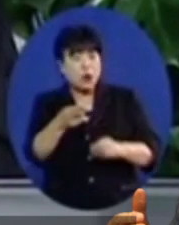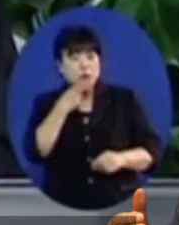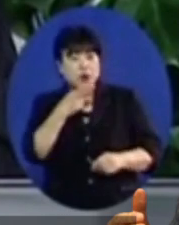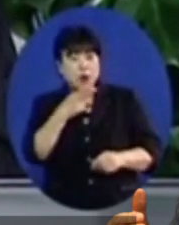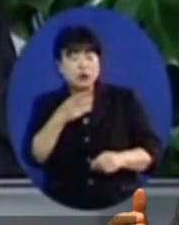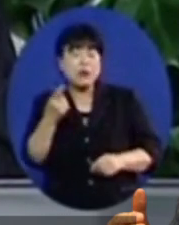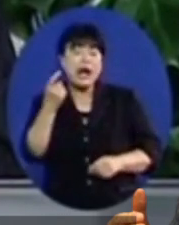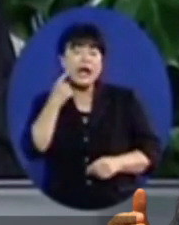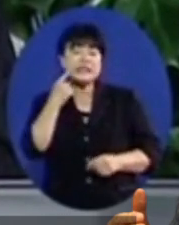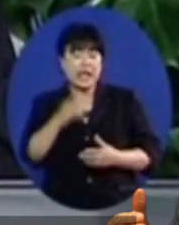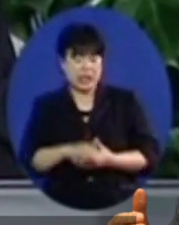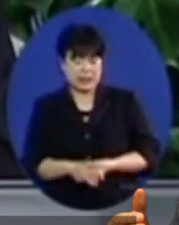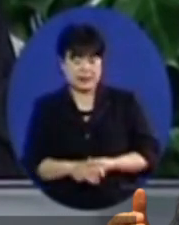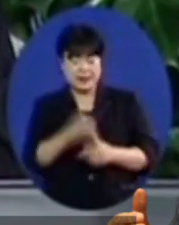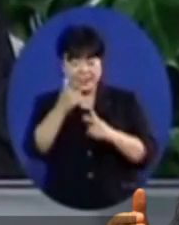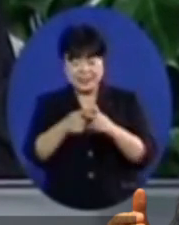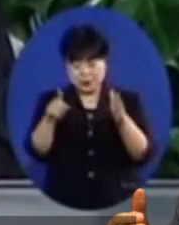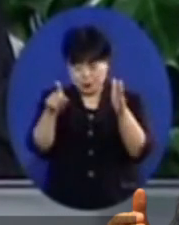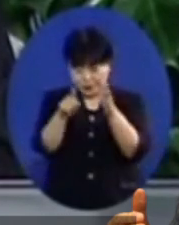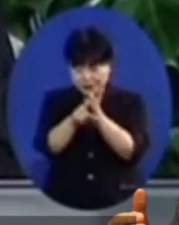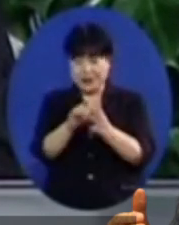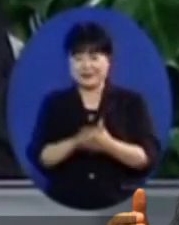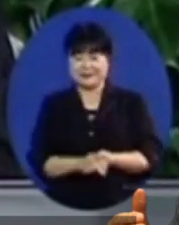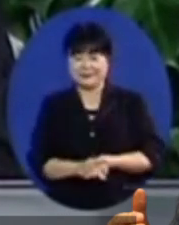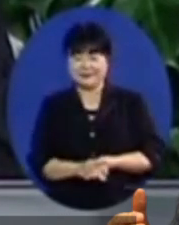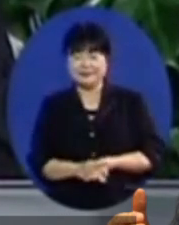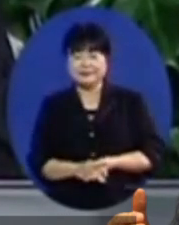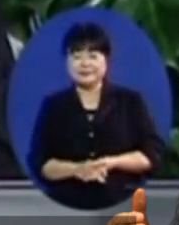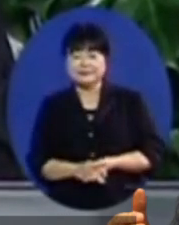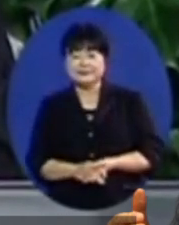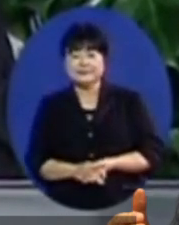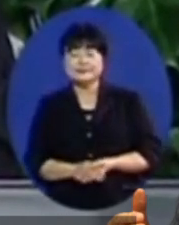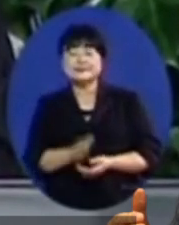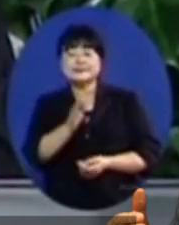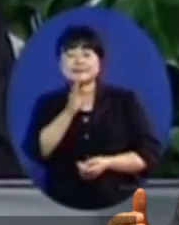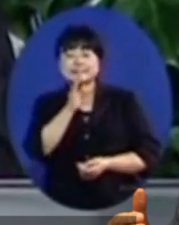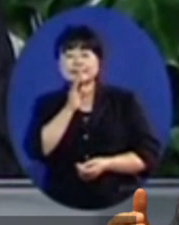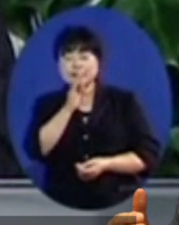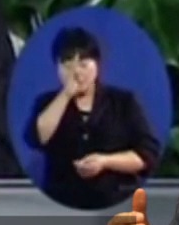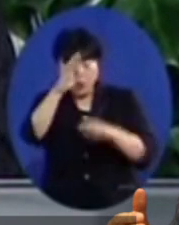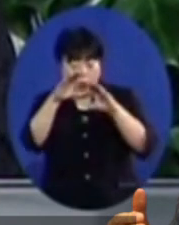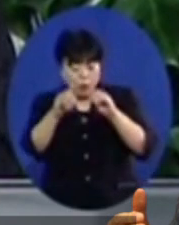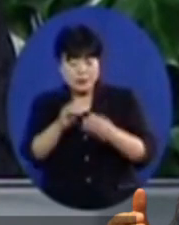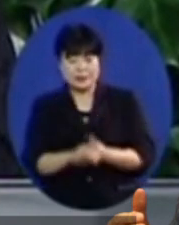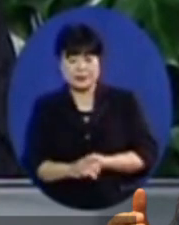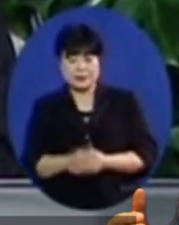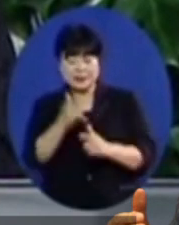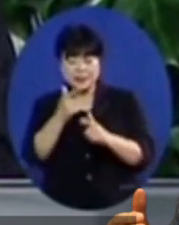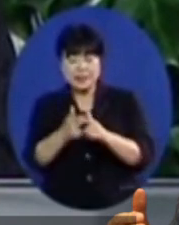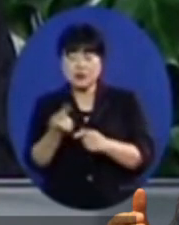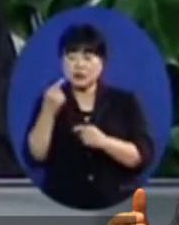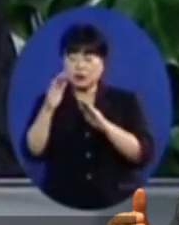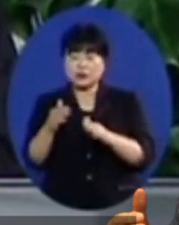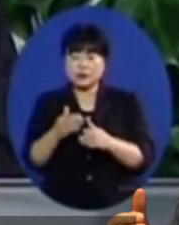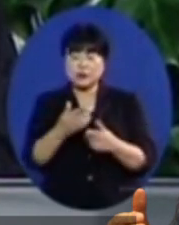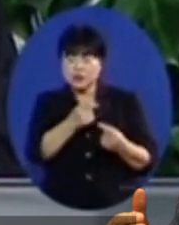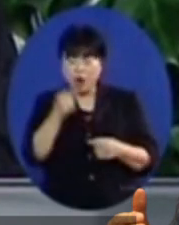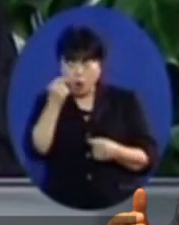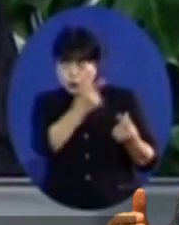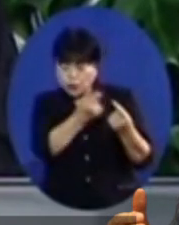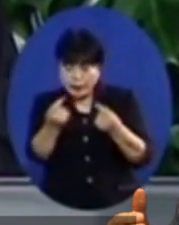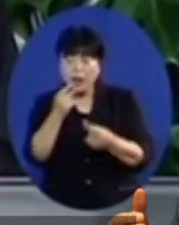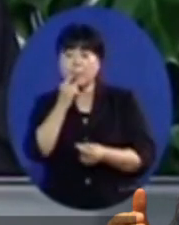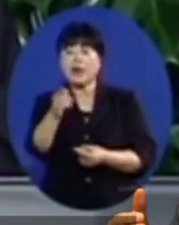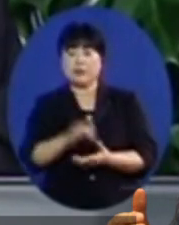가짜지 뭐. 예수님에 대한 이야기도 지어낸 이야기지. 성경은 예수 그리스도는 어제나 오늘이나 영원토록